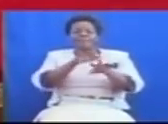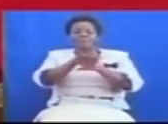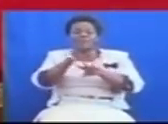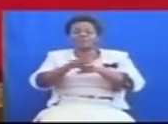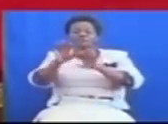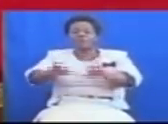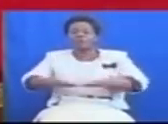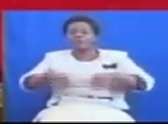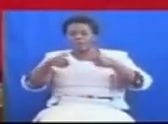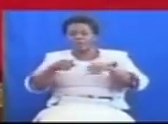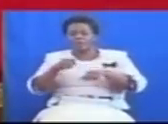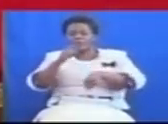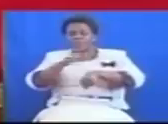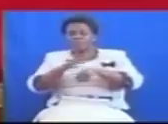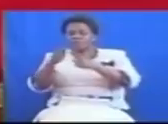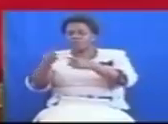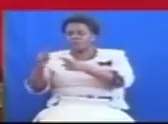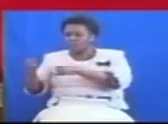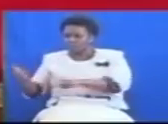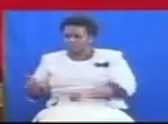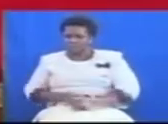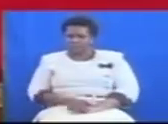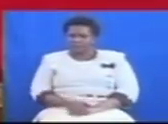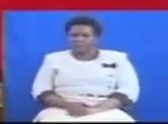tofauti. Mheshimiwa Naibu Spika, naomba kuwasilisha.